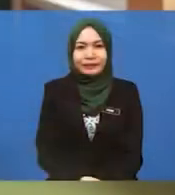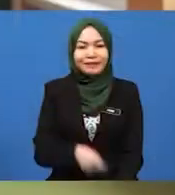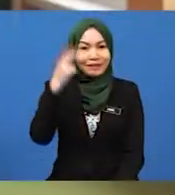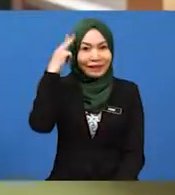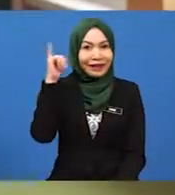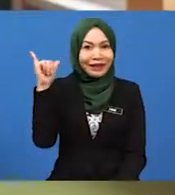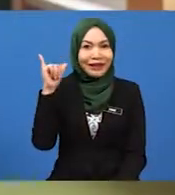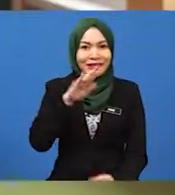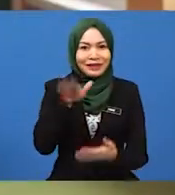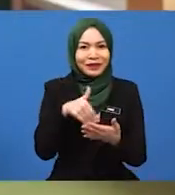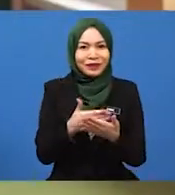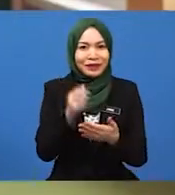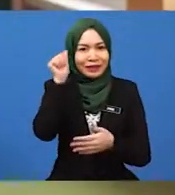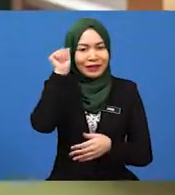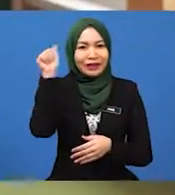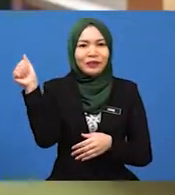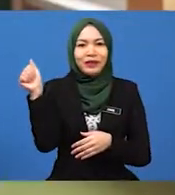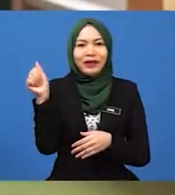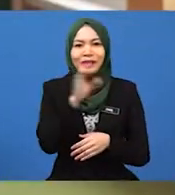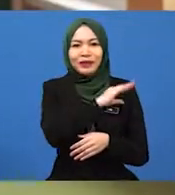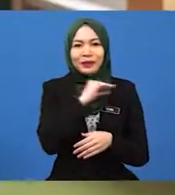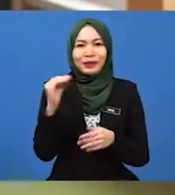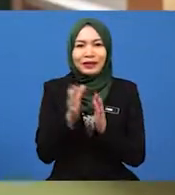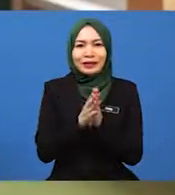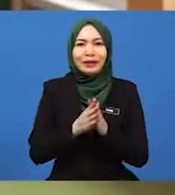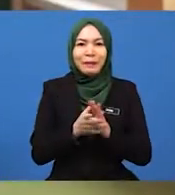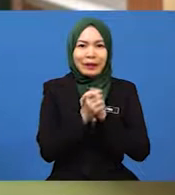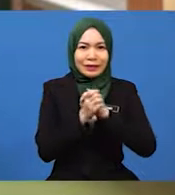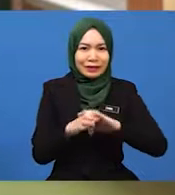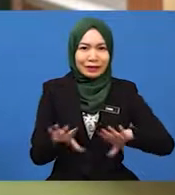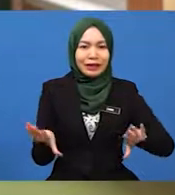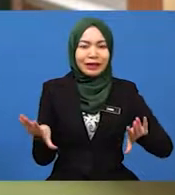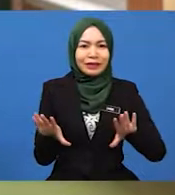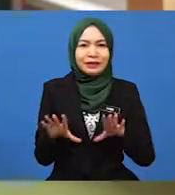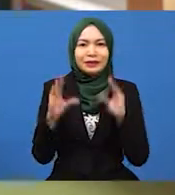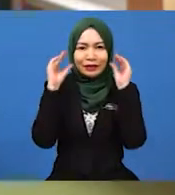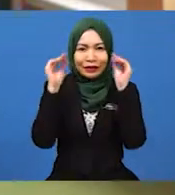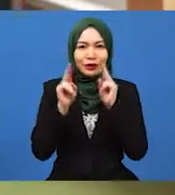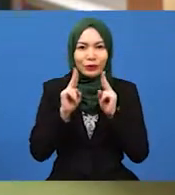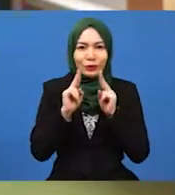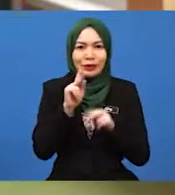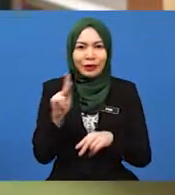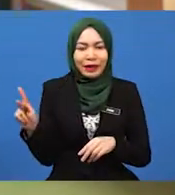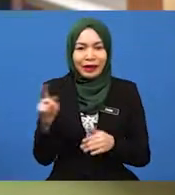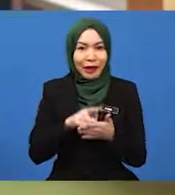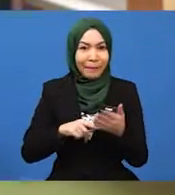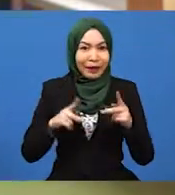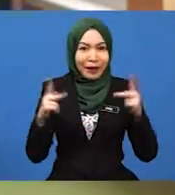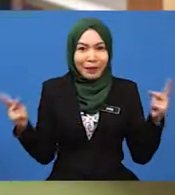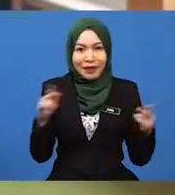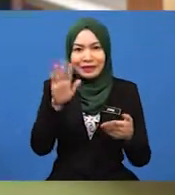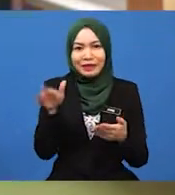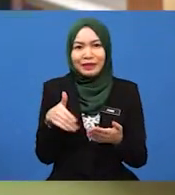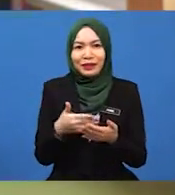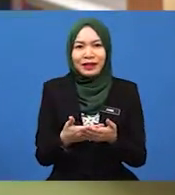Hai murid-murid, Assalamualaikum dan selamat sejahtera cikgu ucapkan. Apa khabar?